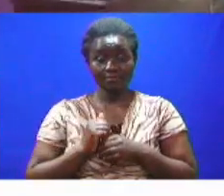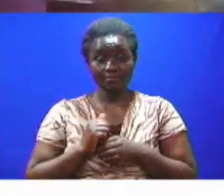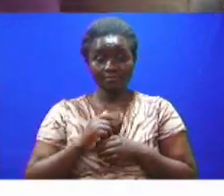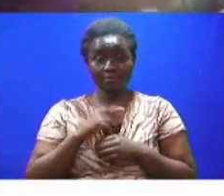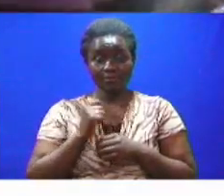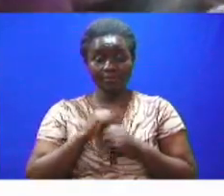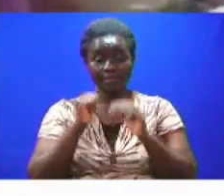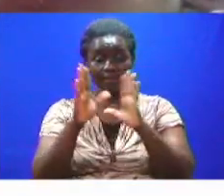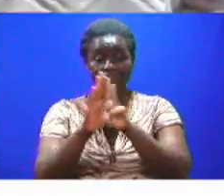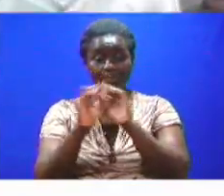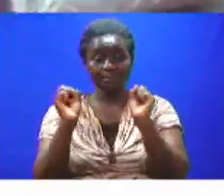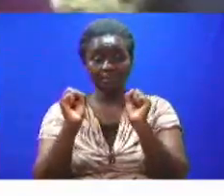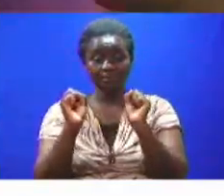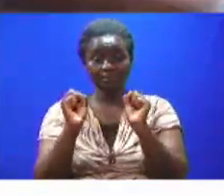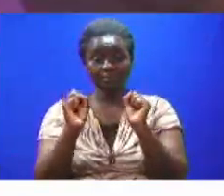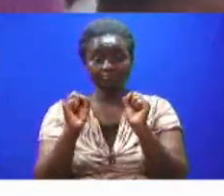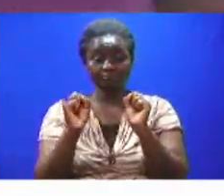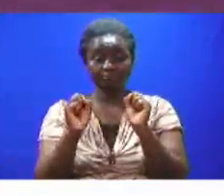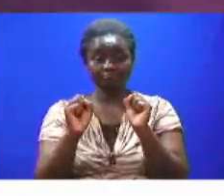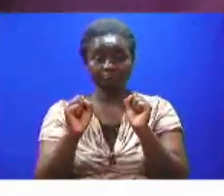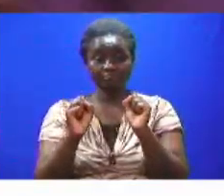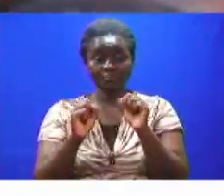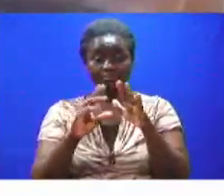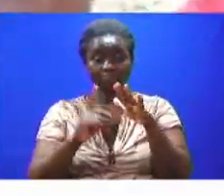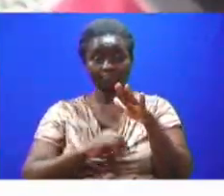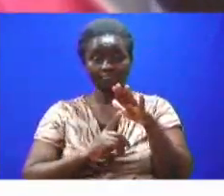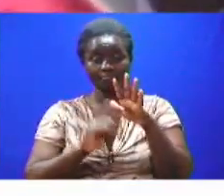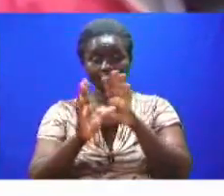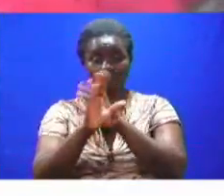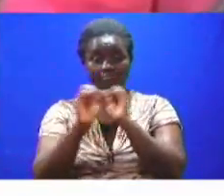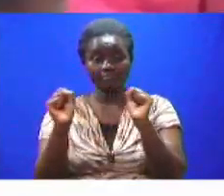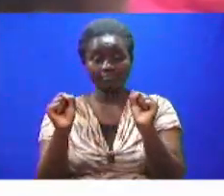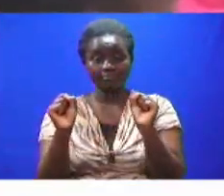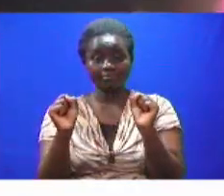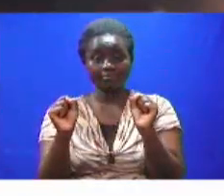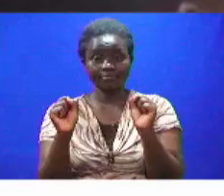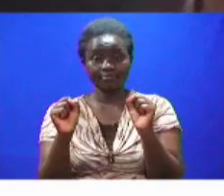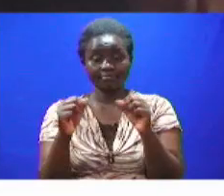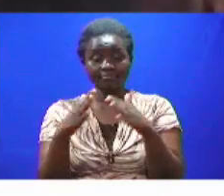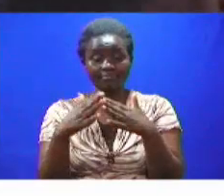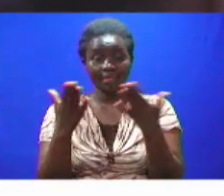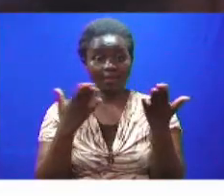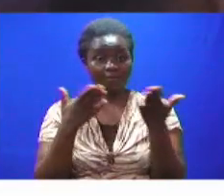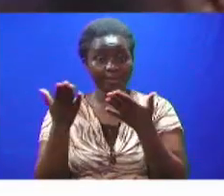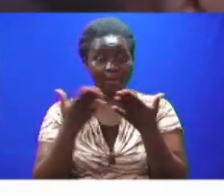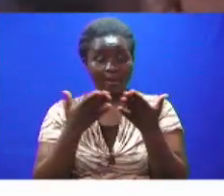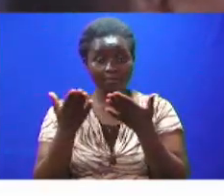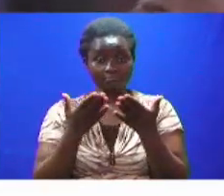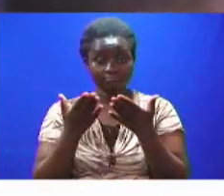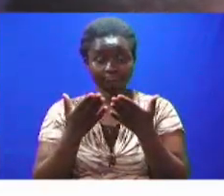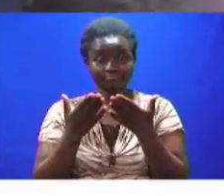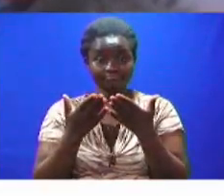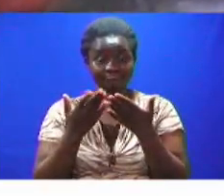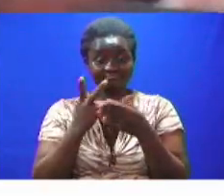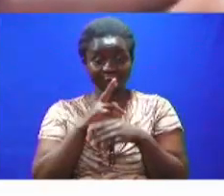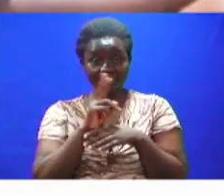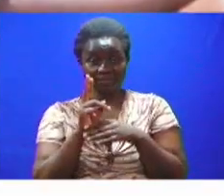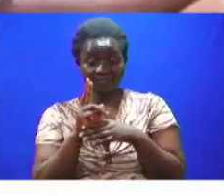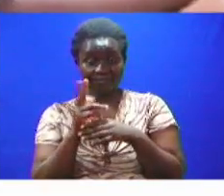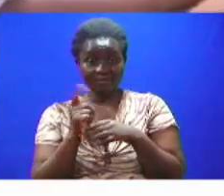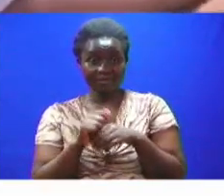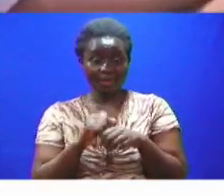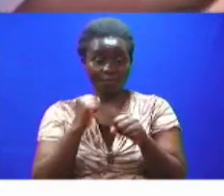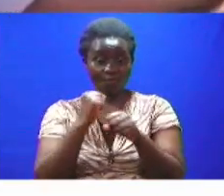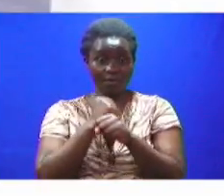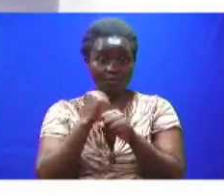rais na naibu wake wamefika mahali ambapo hawaonekani kwamba tena watafanya